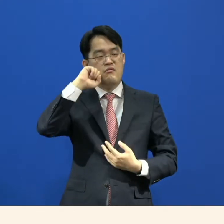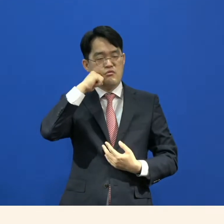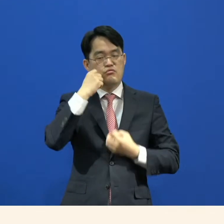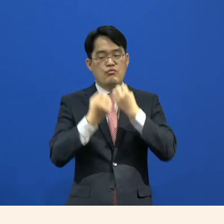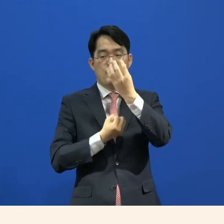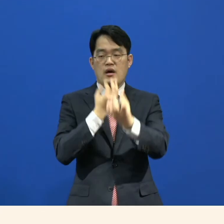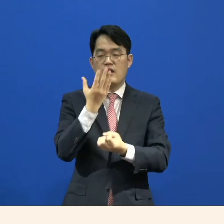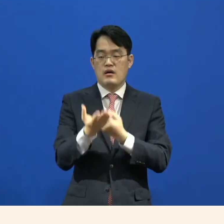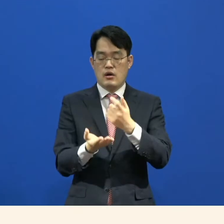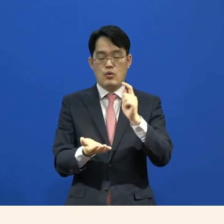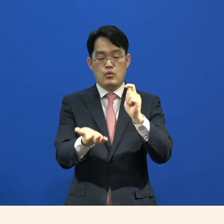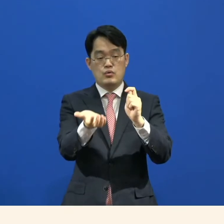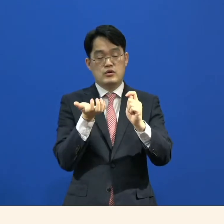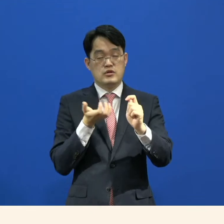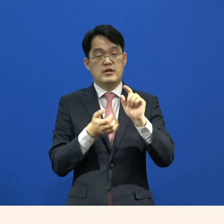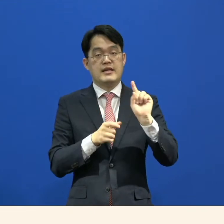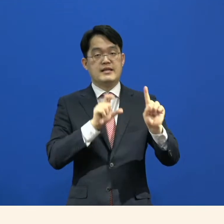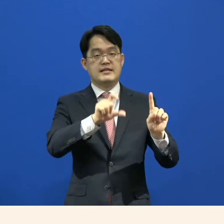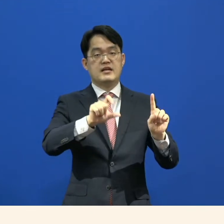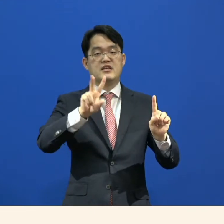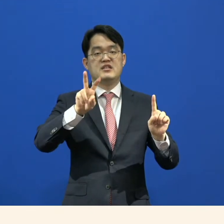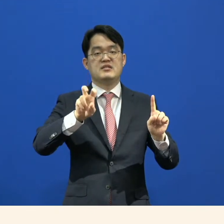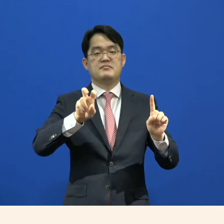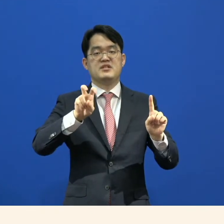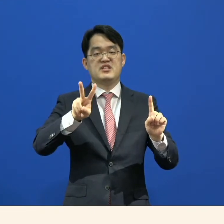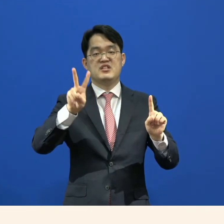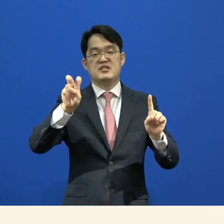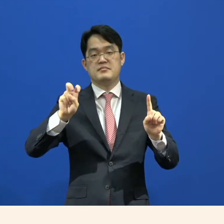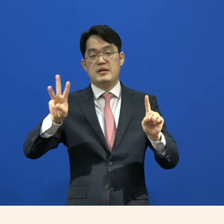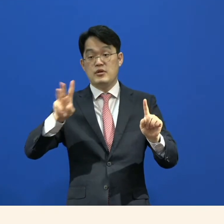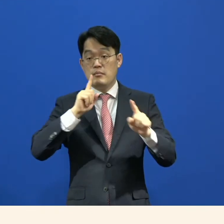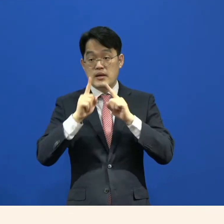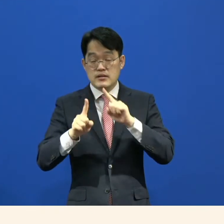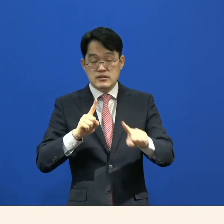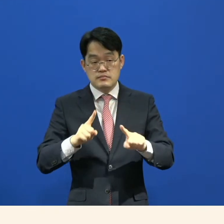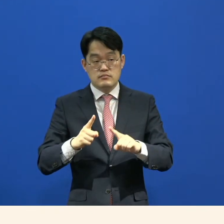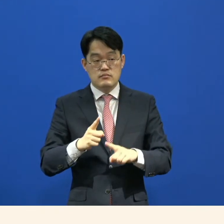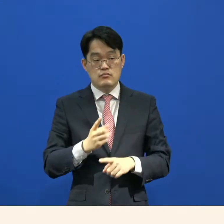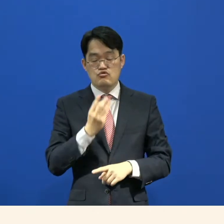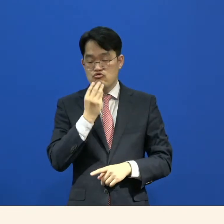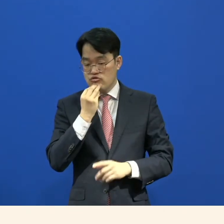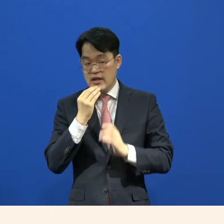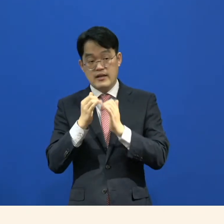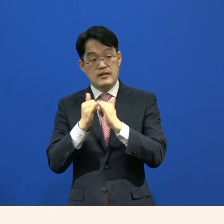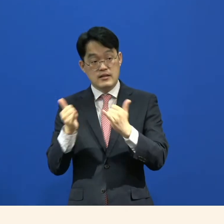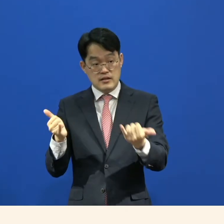고린도전서 1장 22절 23절을 보면 유대인들은 표적을 구하고 헬라인은